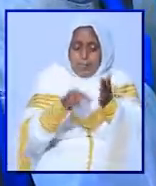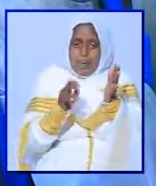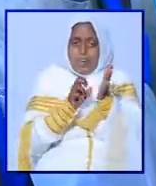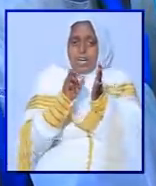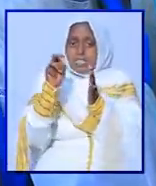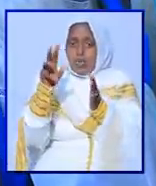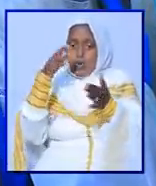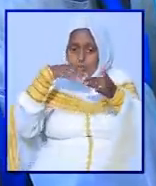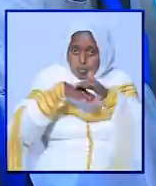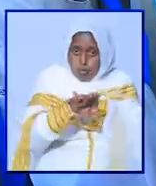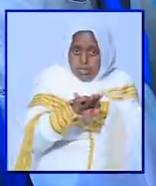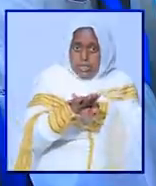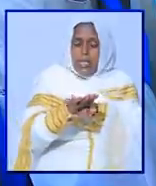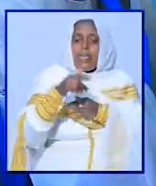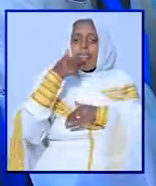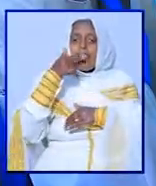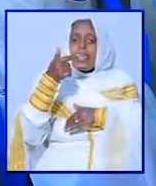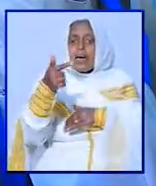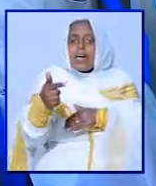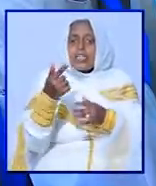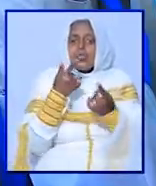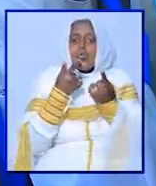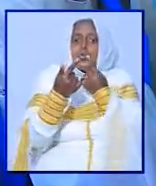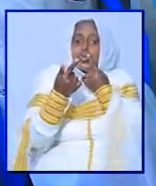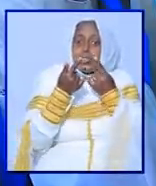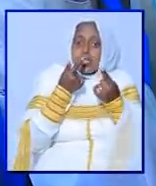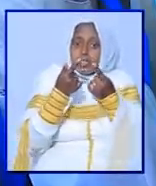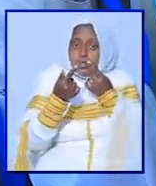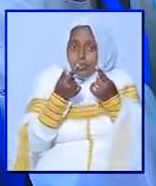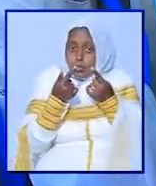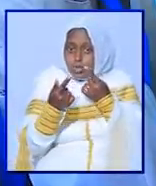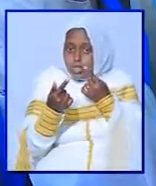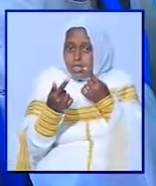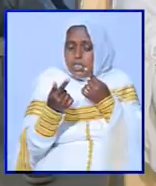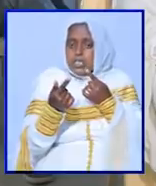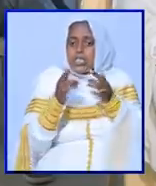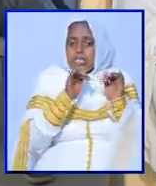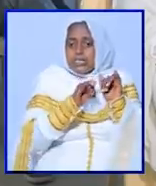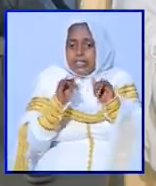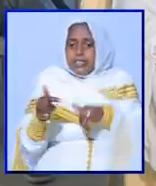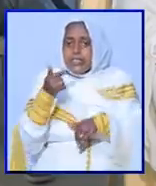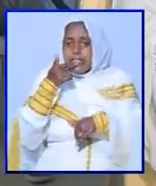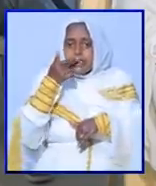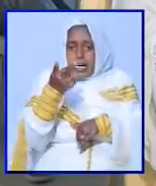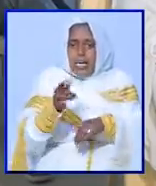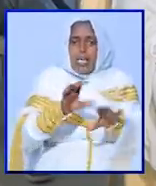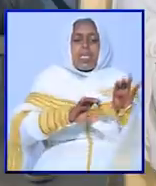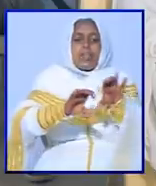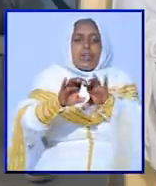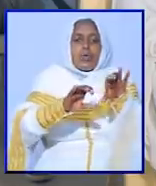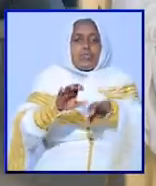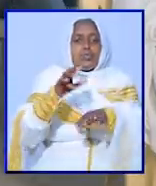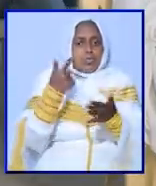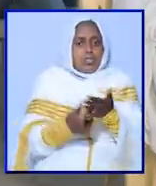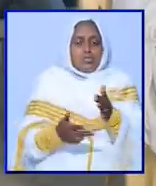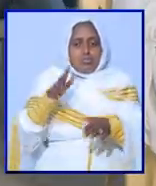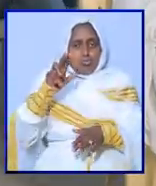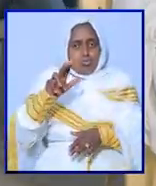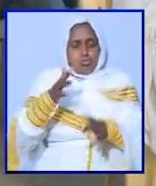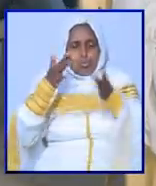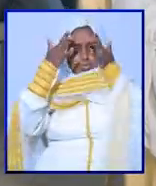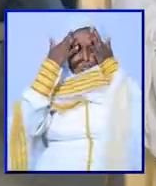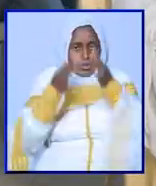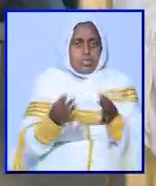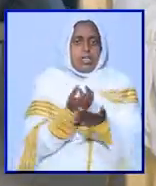ለመጻፍ ወይም በዚህ በምዕራፍ 12 ውስጥ የተናገራቸውን ንግግሮች እንዲናገር